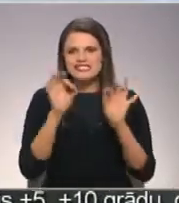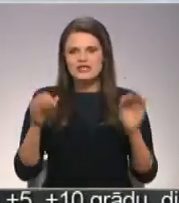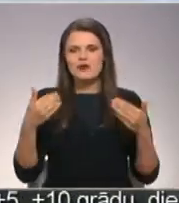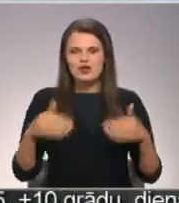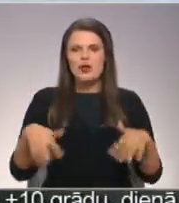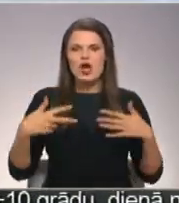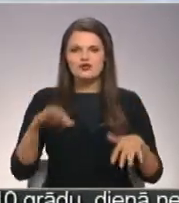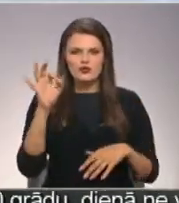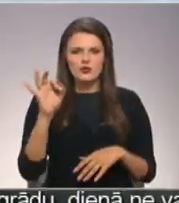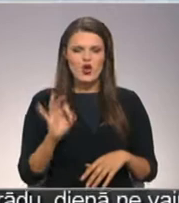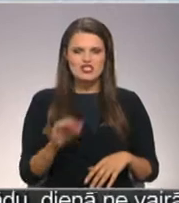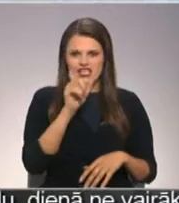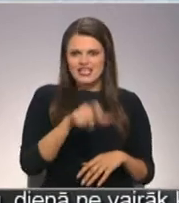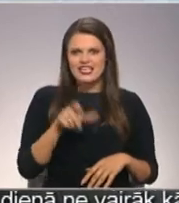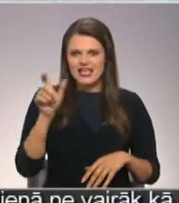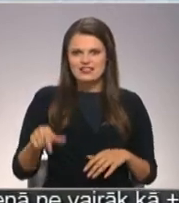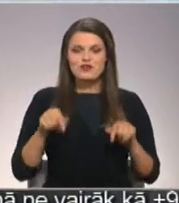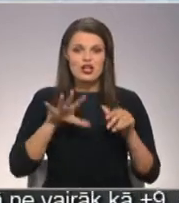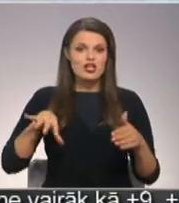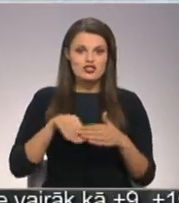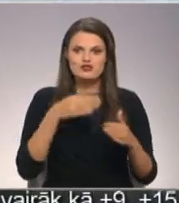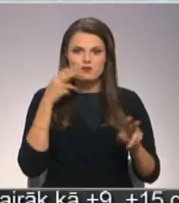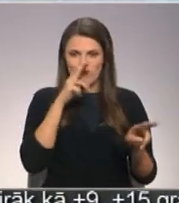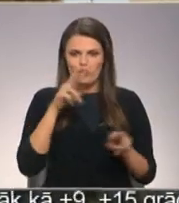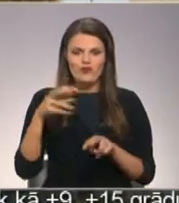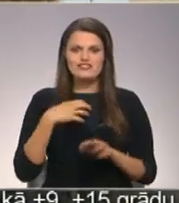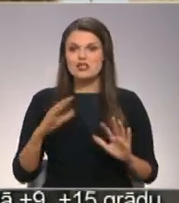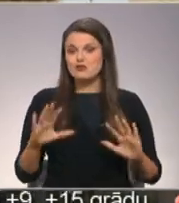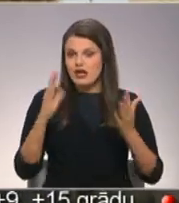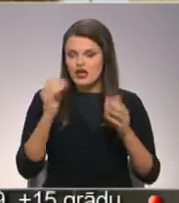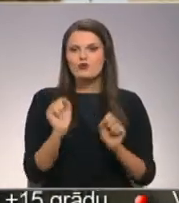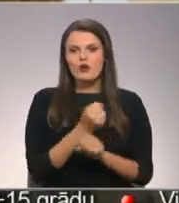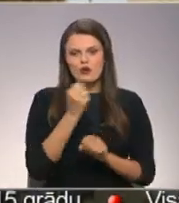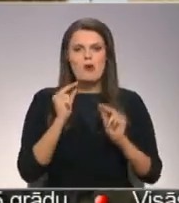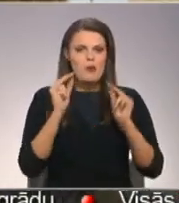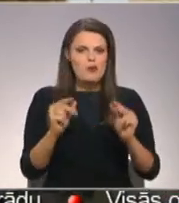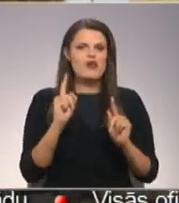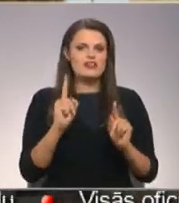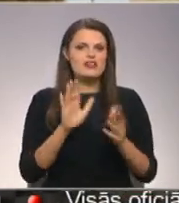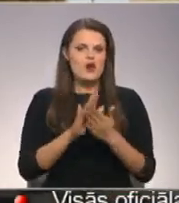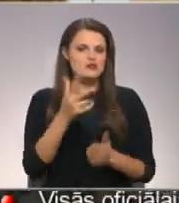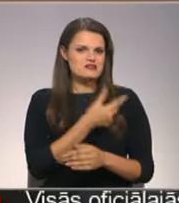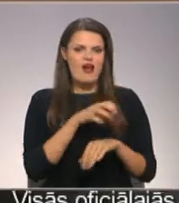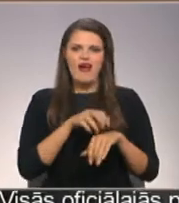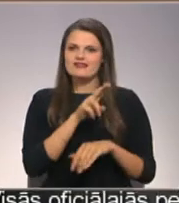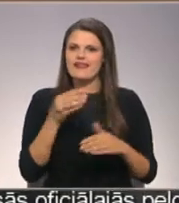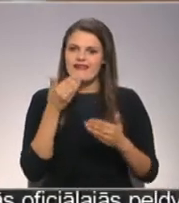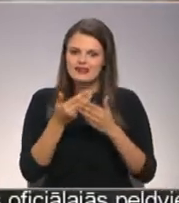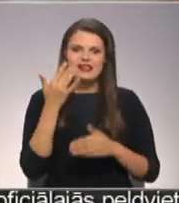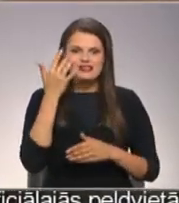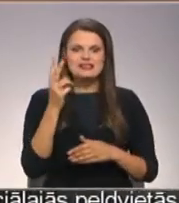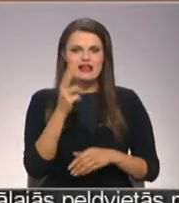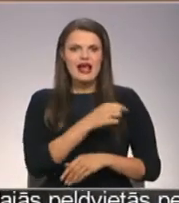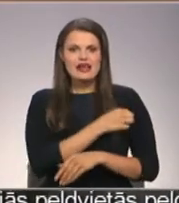pa 80% iedzīvotāju. Līdz šim te nav novēroti saslimšanas gadījumi, tomēr paļauties tikai uz vakcīnu ārsti neiesaka un cer, ka